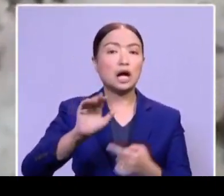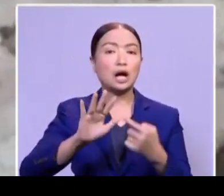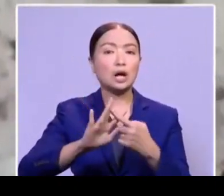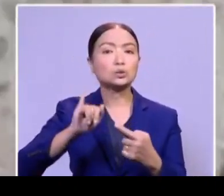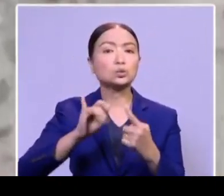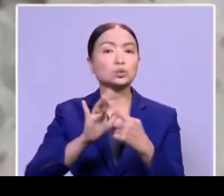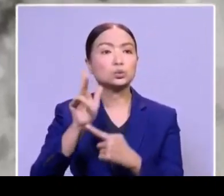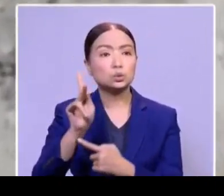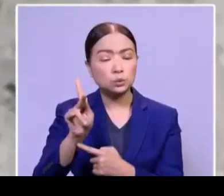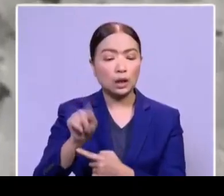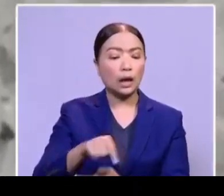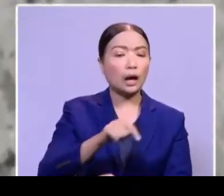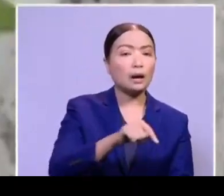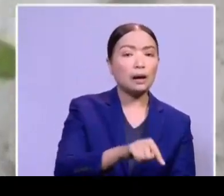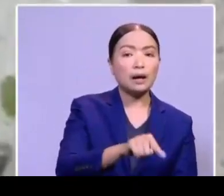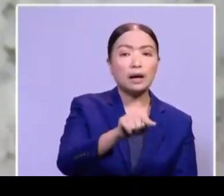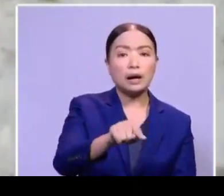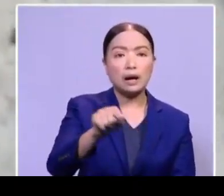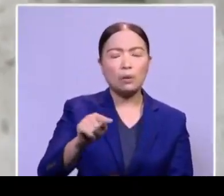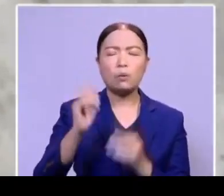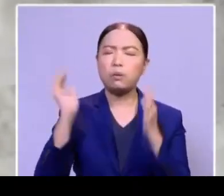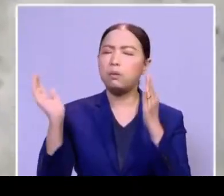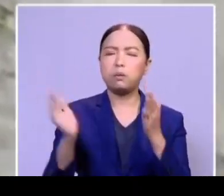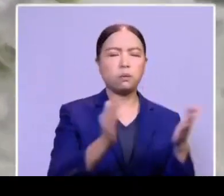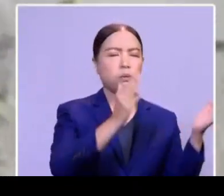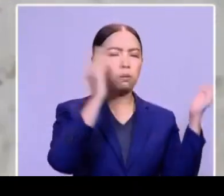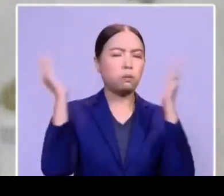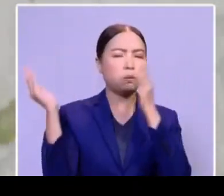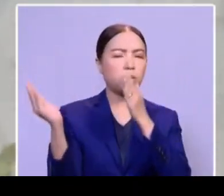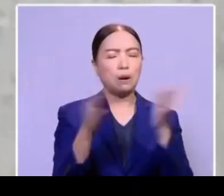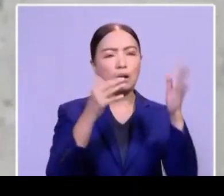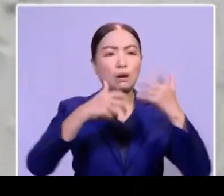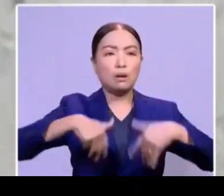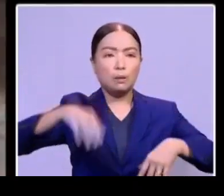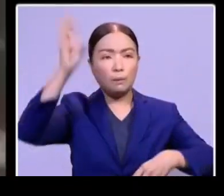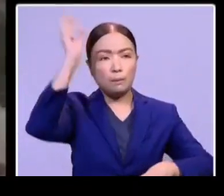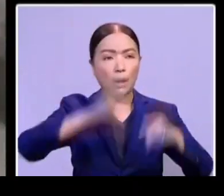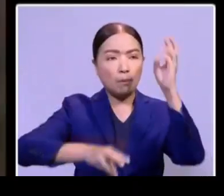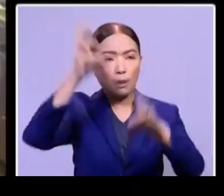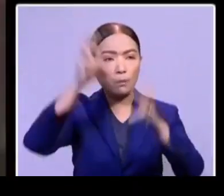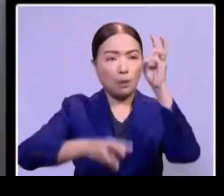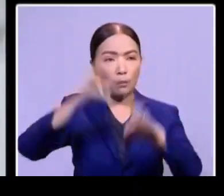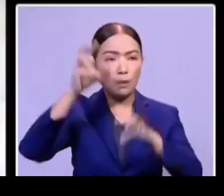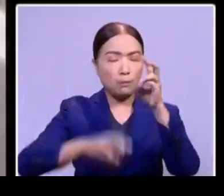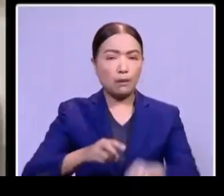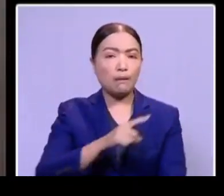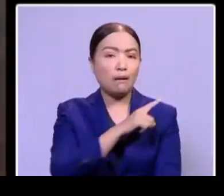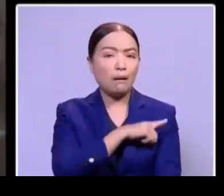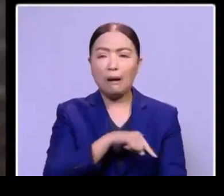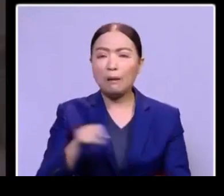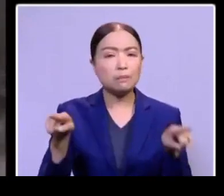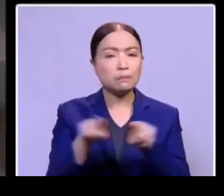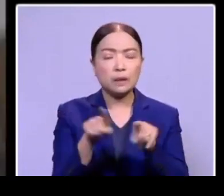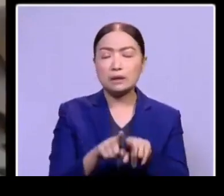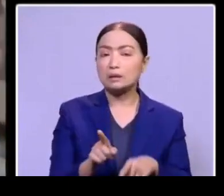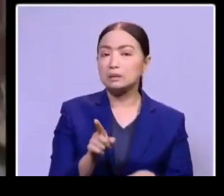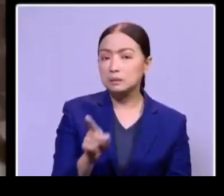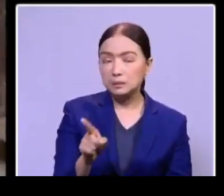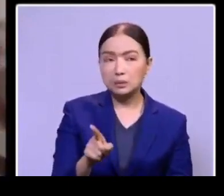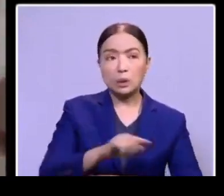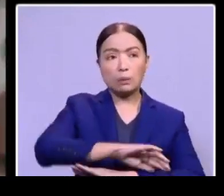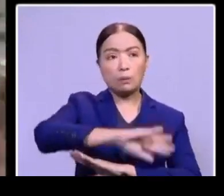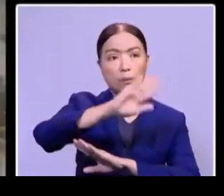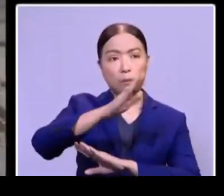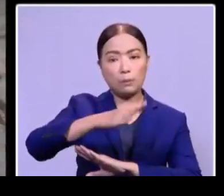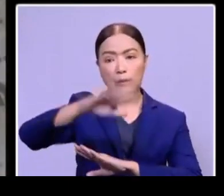ขุนน่านอำเภอเฉลิมพระเกียรตินอกจากว่าลมพายุฝนแล้วก็ยังมีลูกเห็บตกลงมาเหมือนกันขาวโพลนไปทั่วบริเวณทั้งภูเข